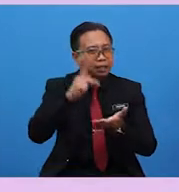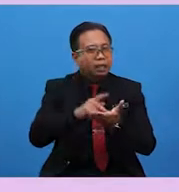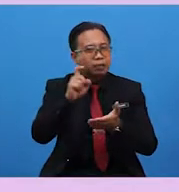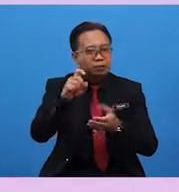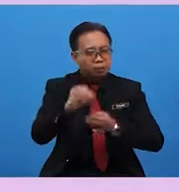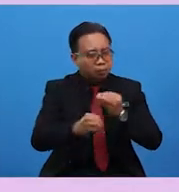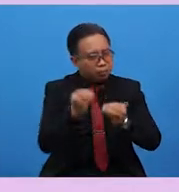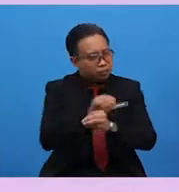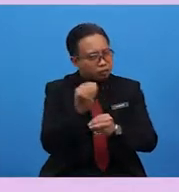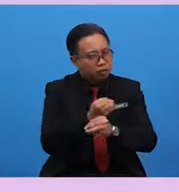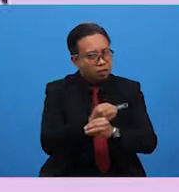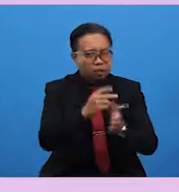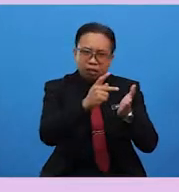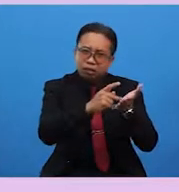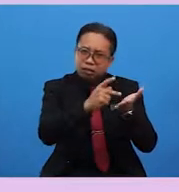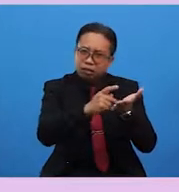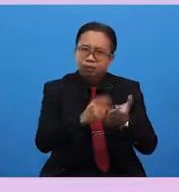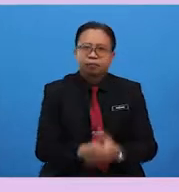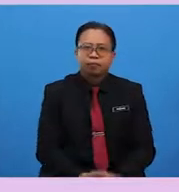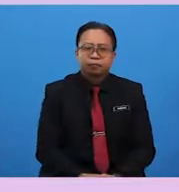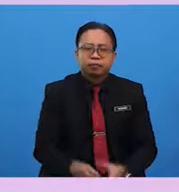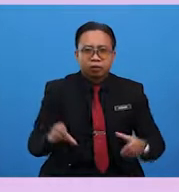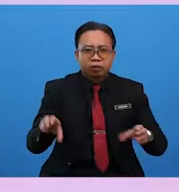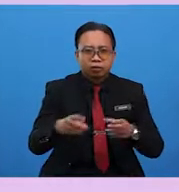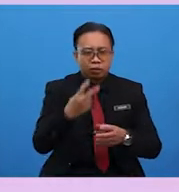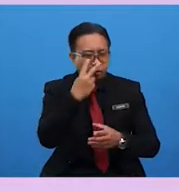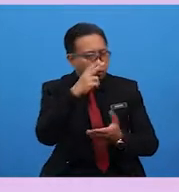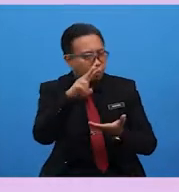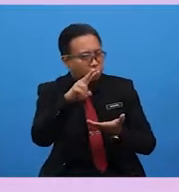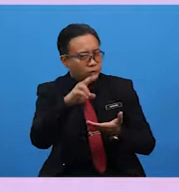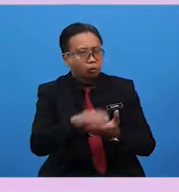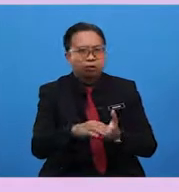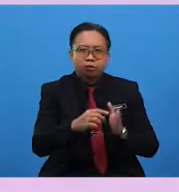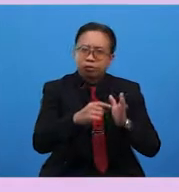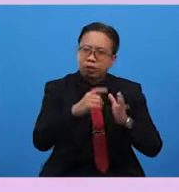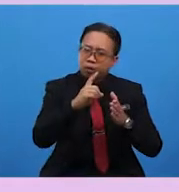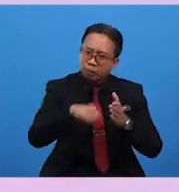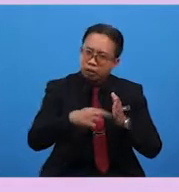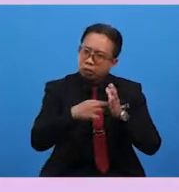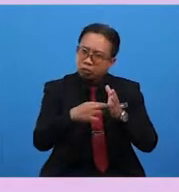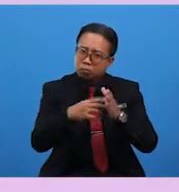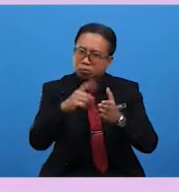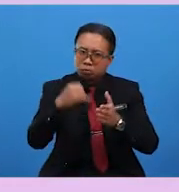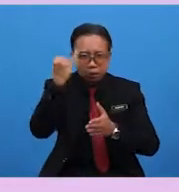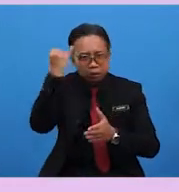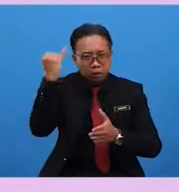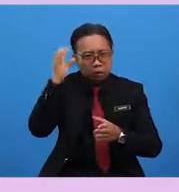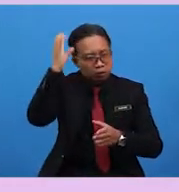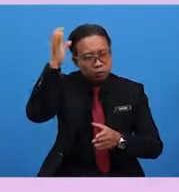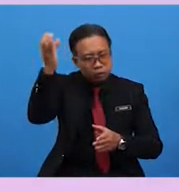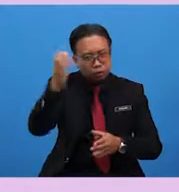kajian tiga membuat penyelidikan berdasarkan idea konsep dan konteks